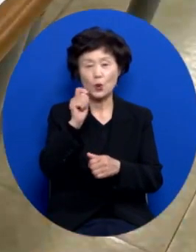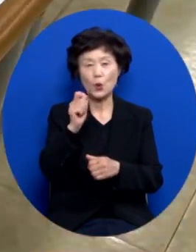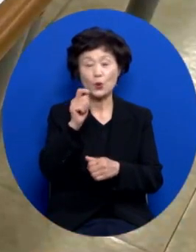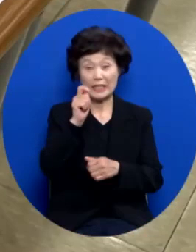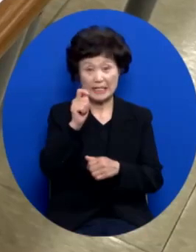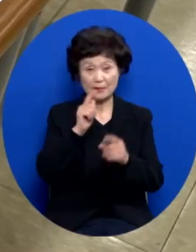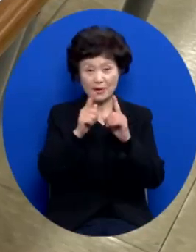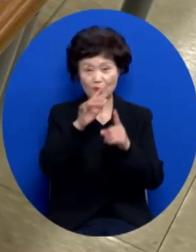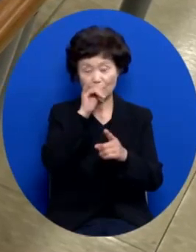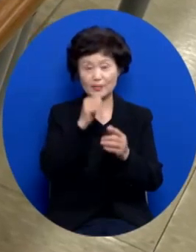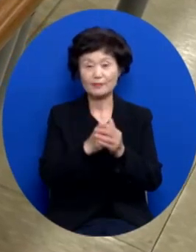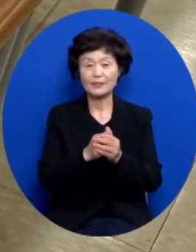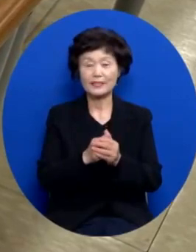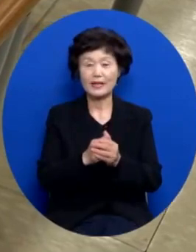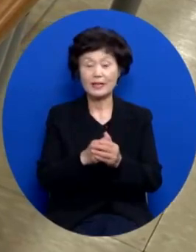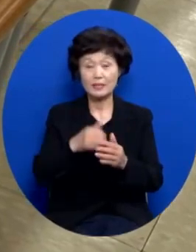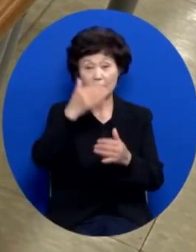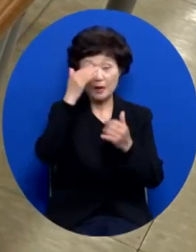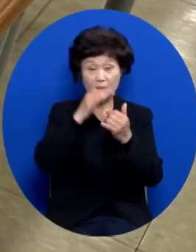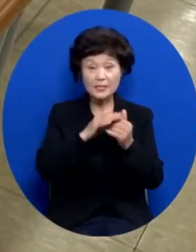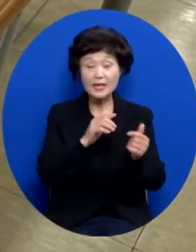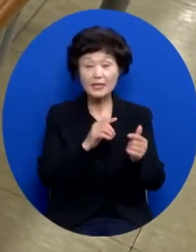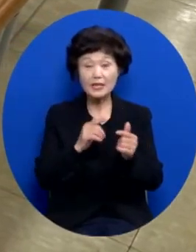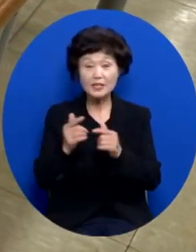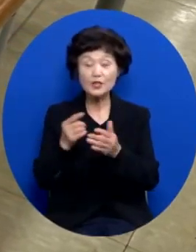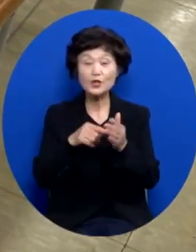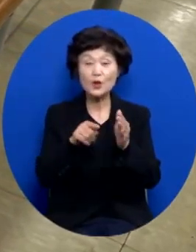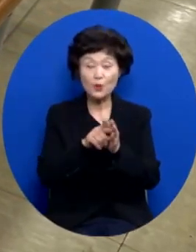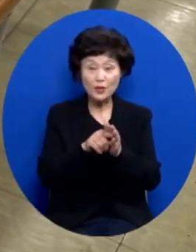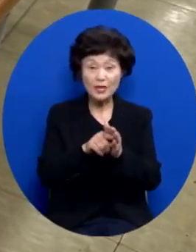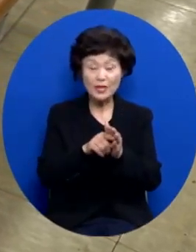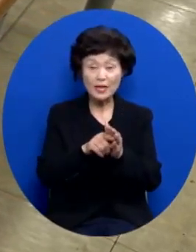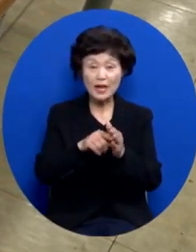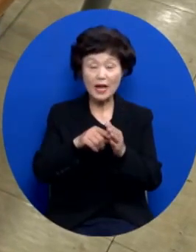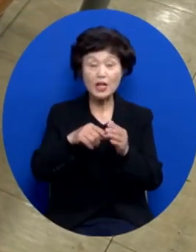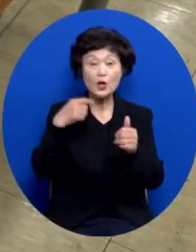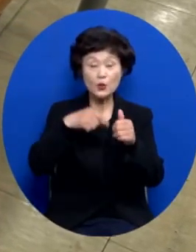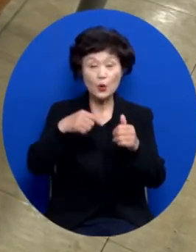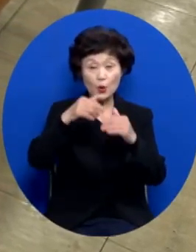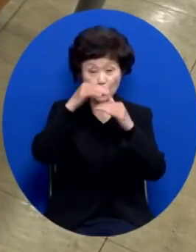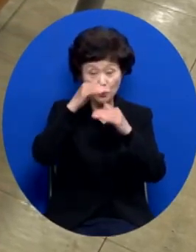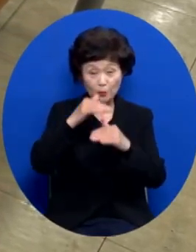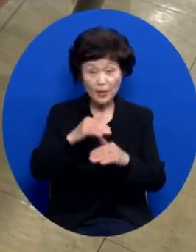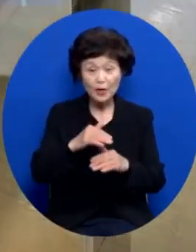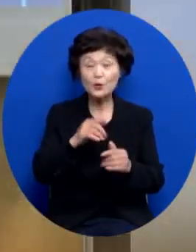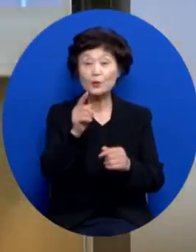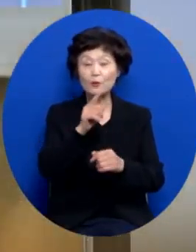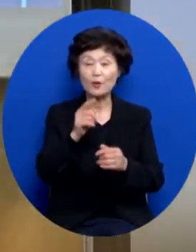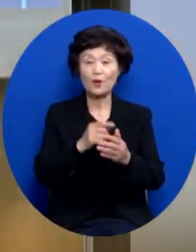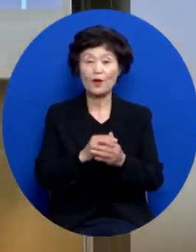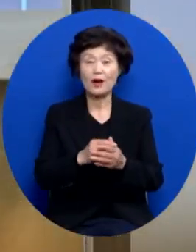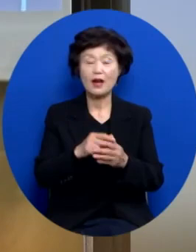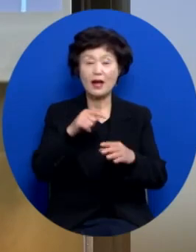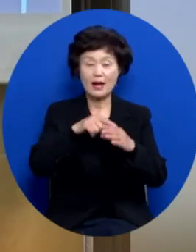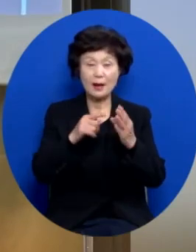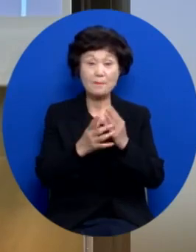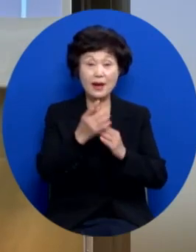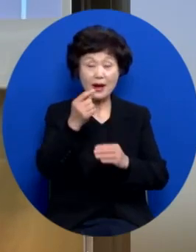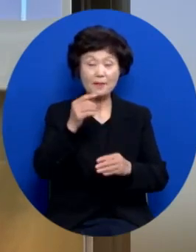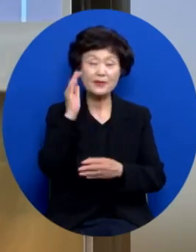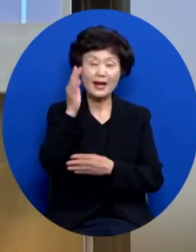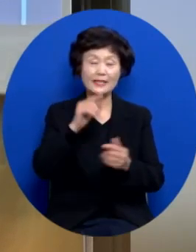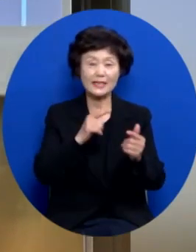강현진으로는 CTS 다음 세대 지원센터 교육컨설턴트인 추장삼 선교사 박호성 한마음 강사 등이